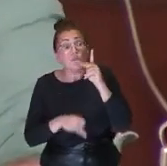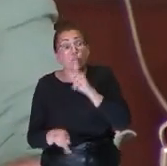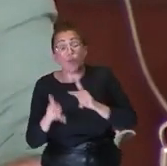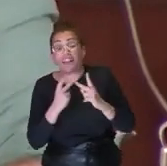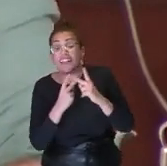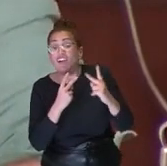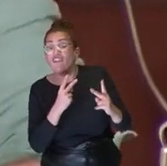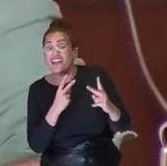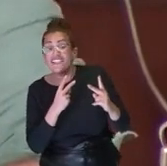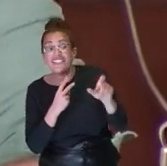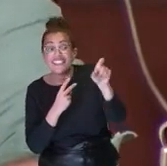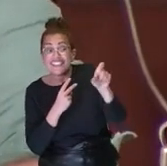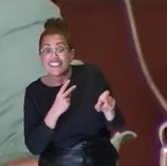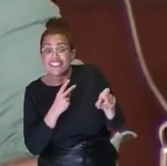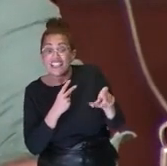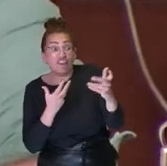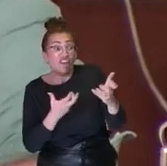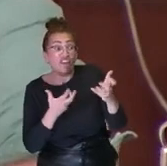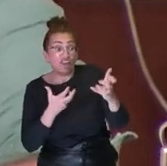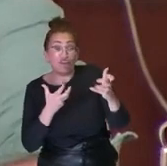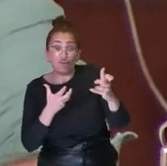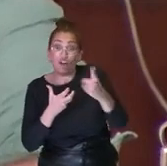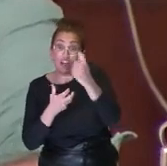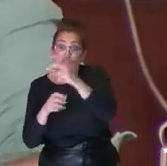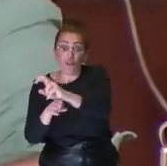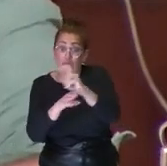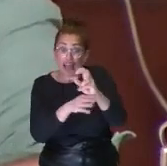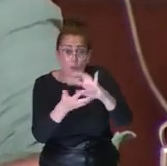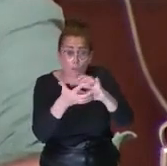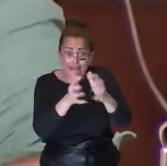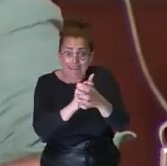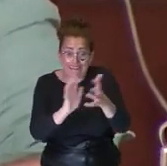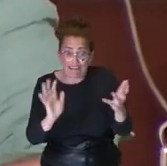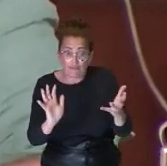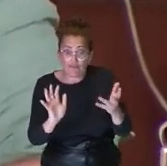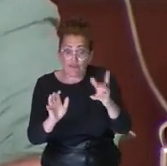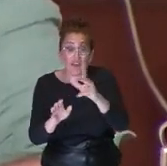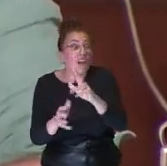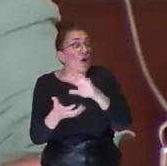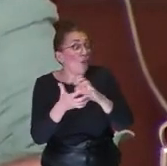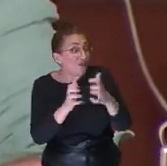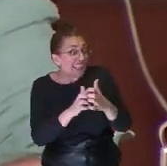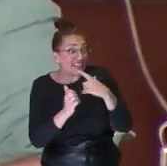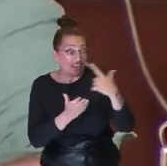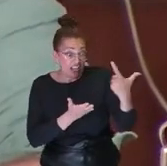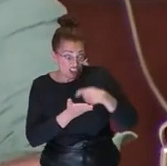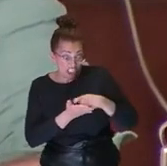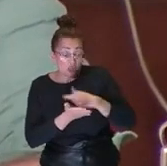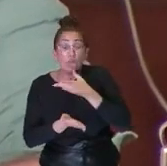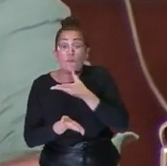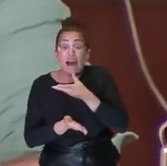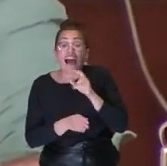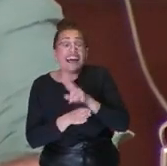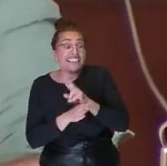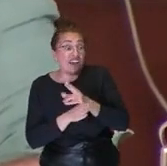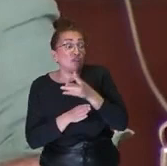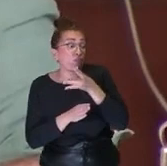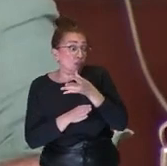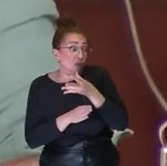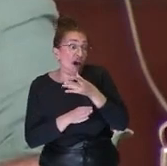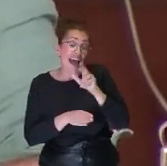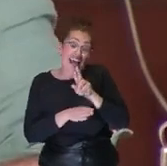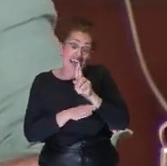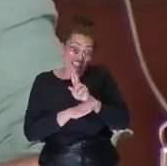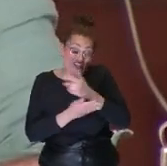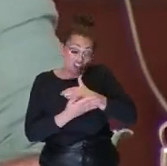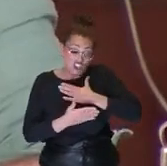acquéreurs ont du mal à obtenir des prêts et donc comme ils n'ont pas de prêts, ils n'arrivent pas à acheter et à réserver, et comme ils n'arrivent pas à réserver des